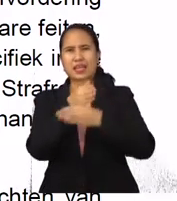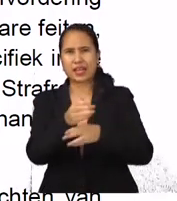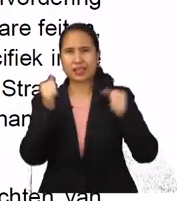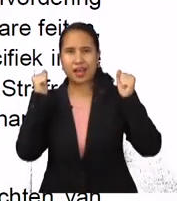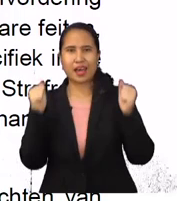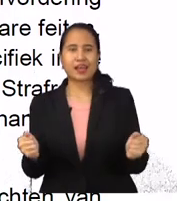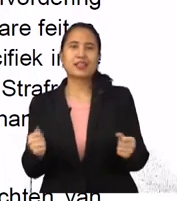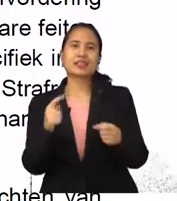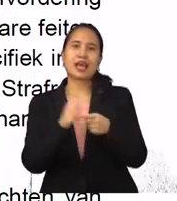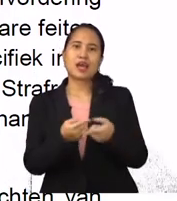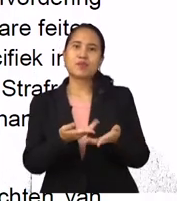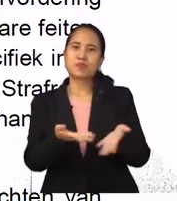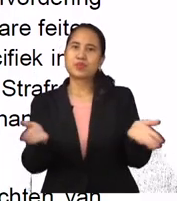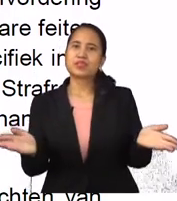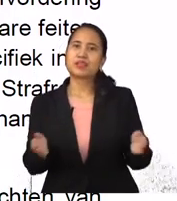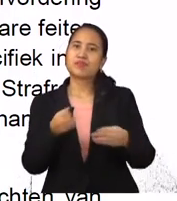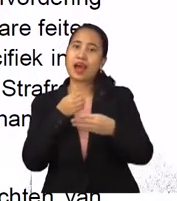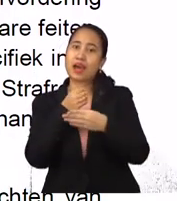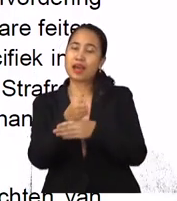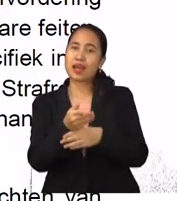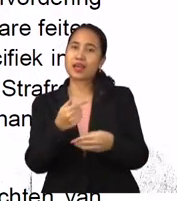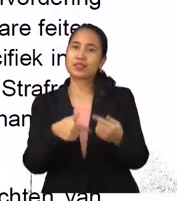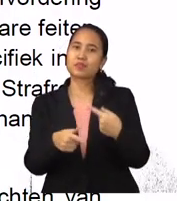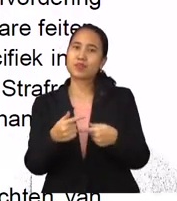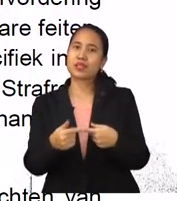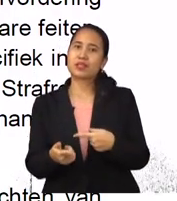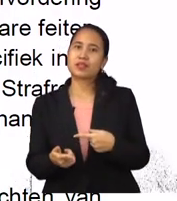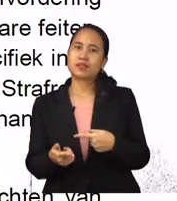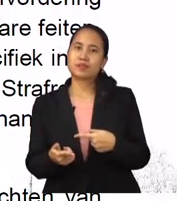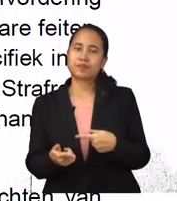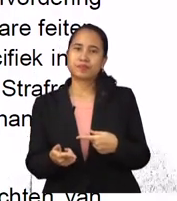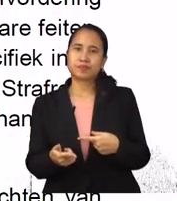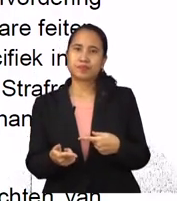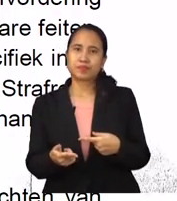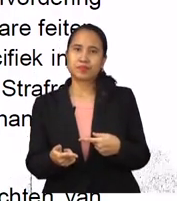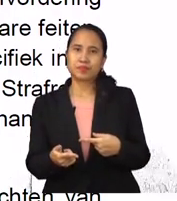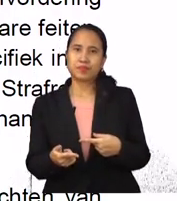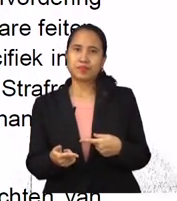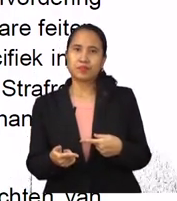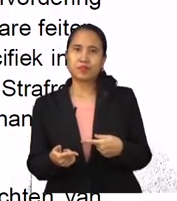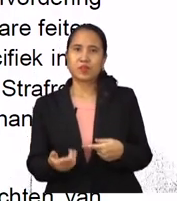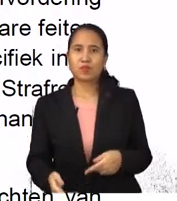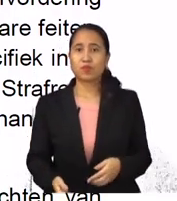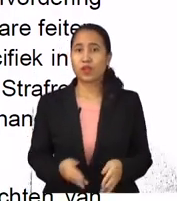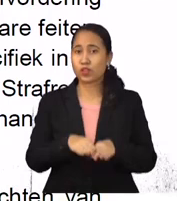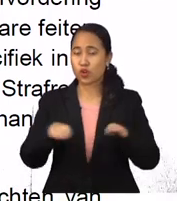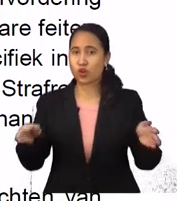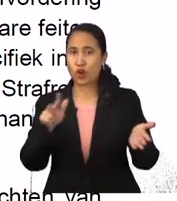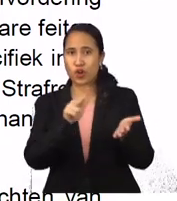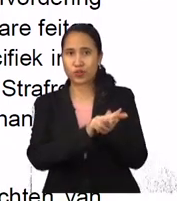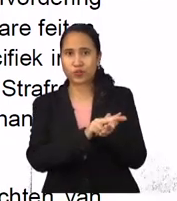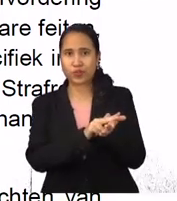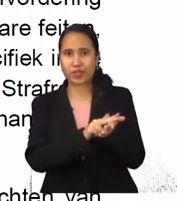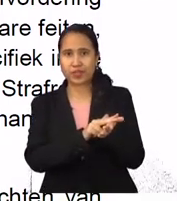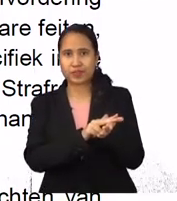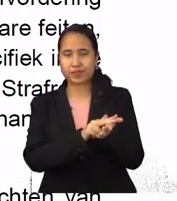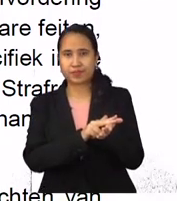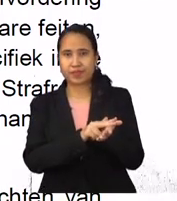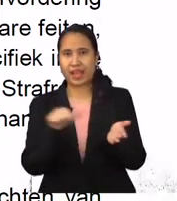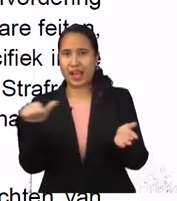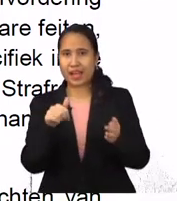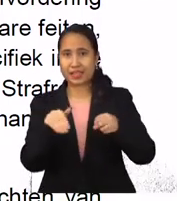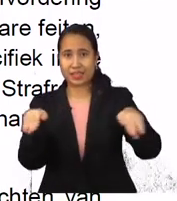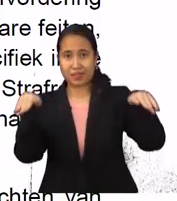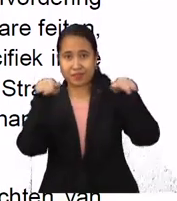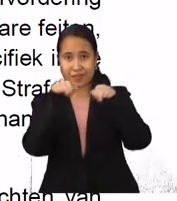en de beschikbaarheid van rechtsmiddelen, zoals gewaarborgd in vernoemde artikelen van de grondwet en vermelde verdragen,